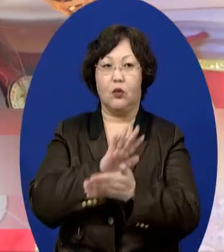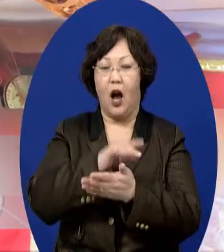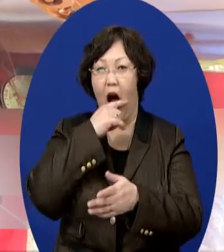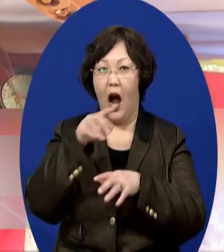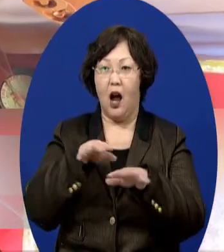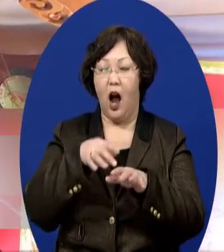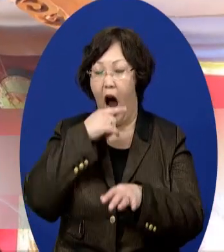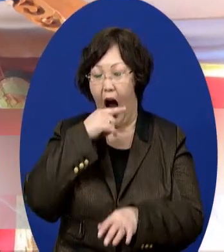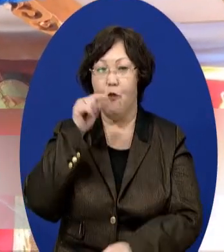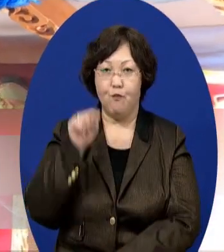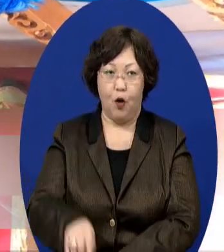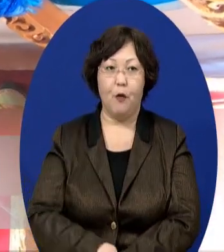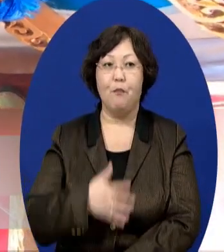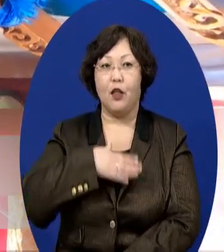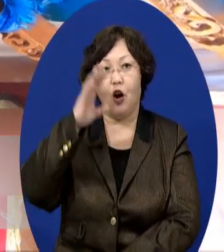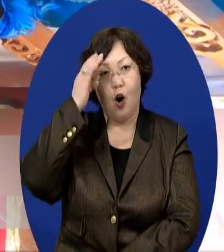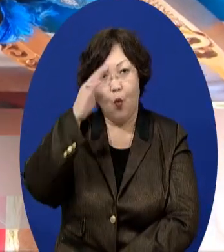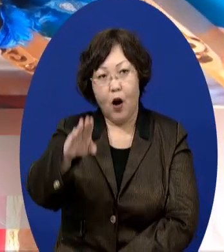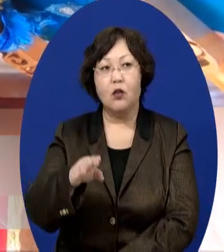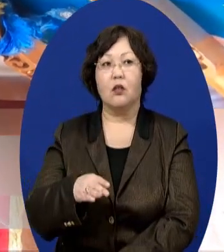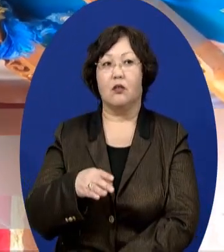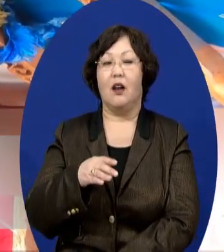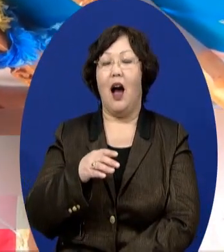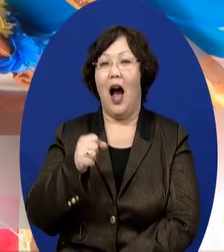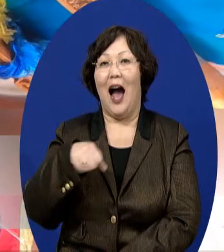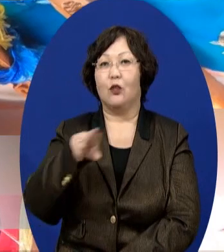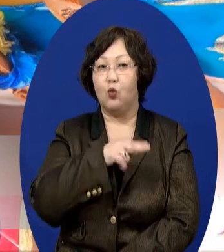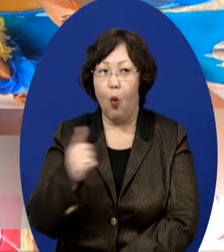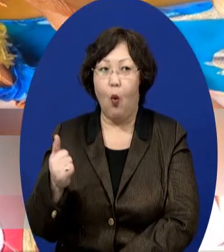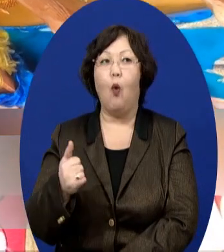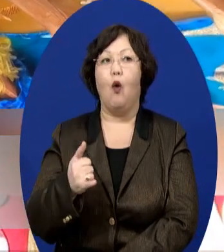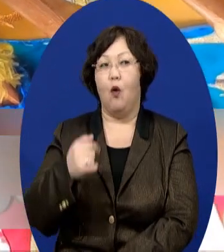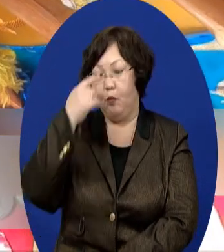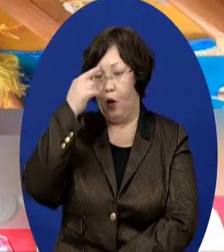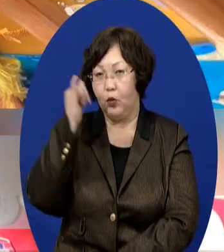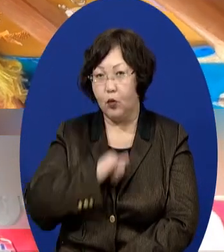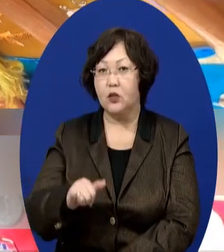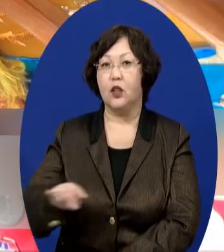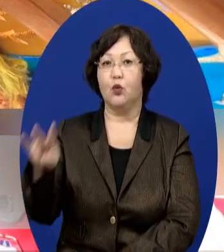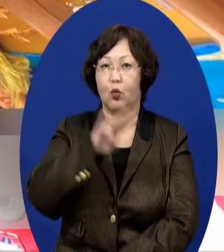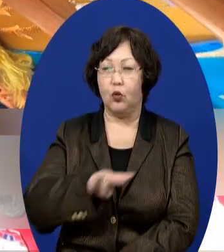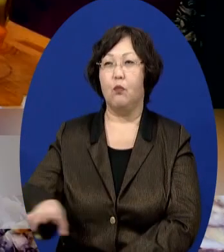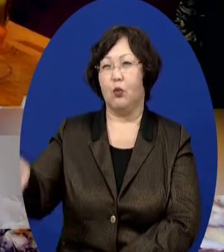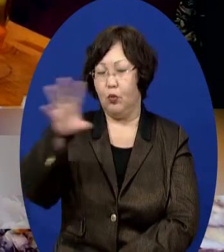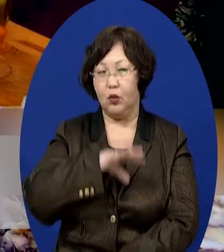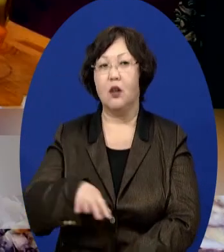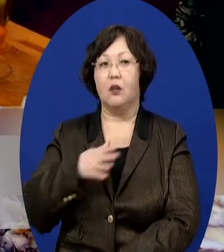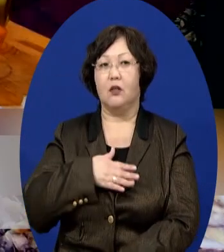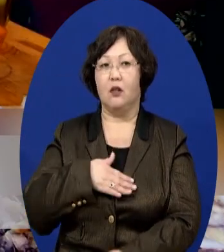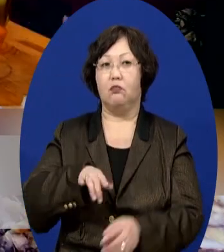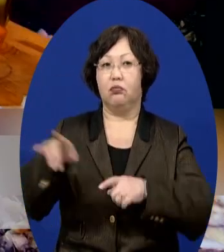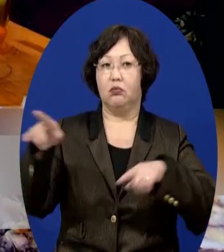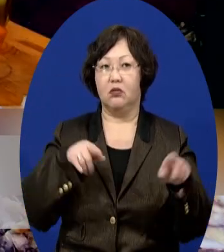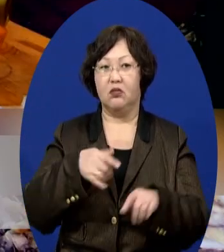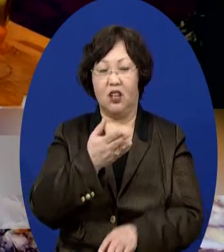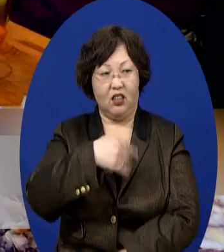Гэл бодхороос манай өвөгийн бий болох саатуу энэ сэрэглэн төдийг бас Монголын өнцөг булмурт их сайхан тавьчихсан одоо хүртэл интент явж байгаа та